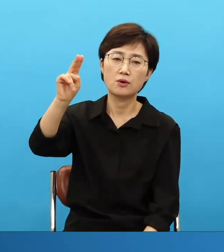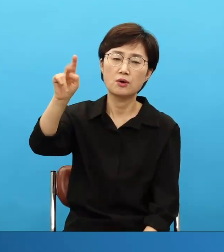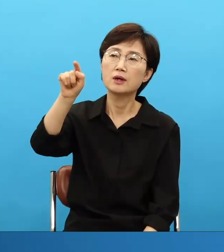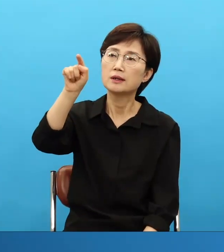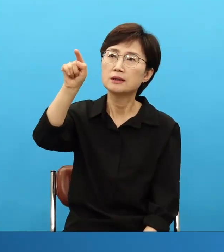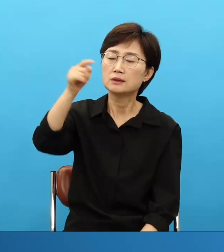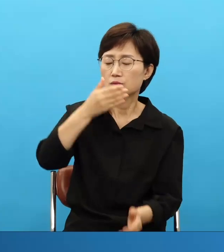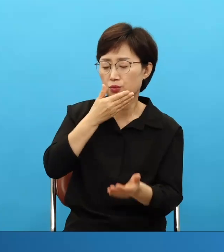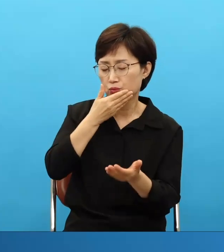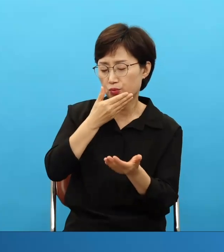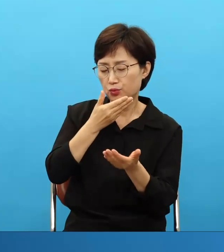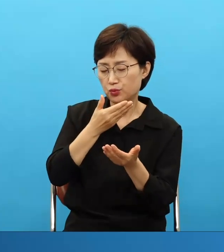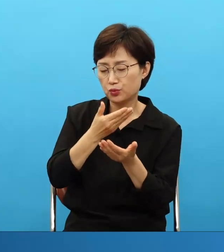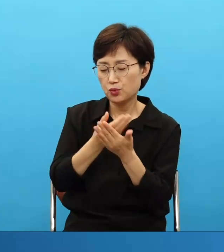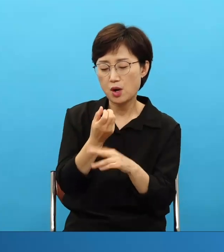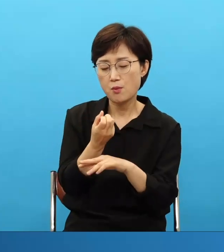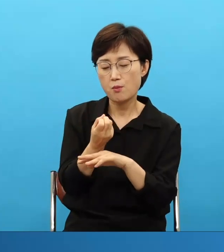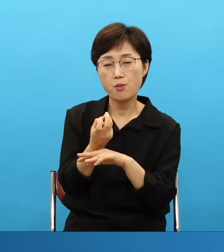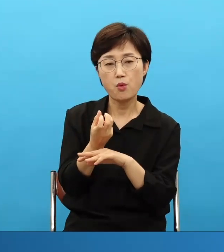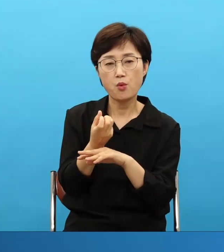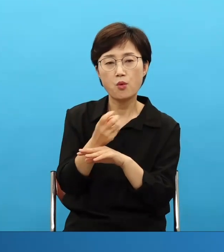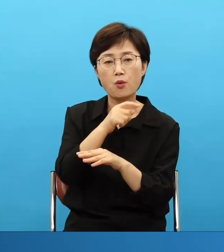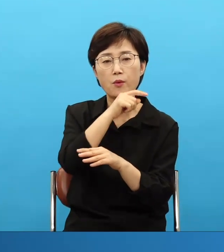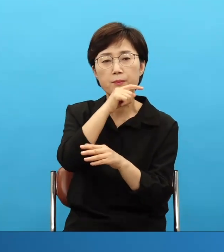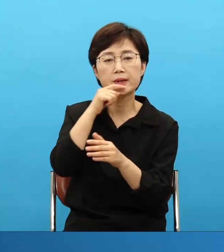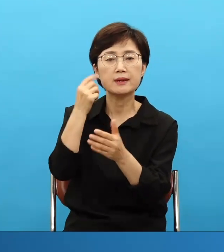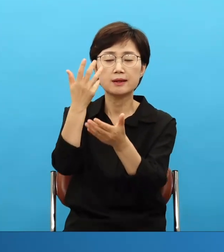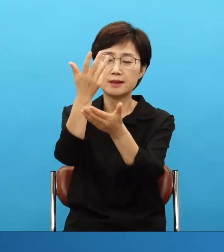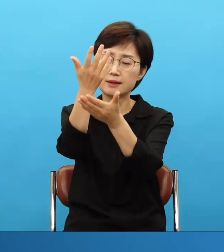구주여 귀한